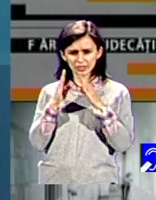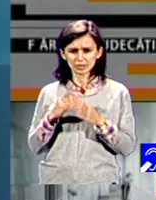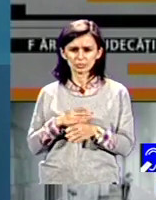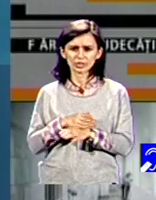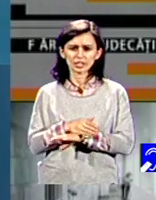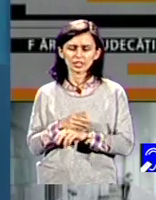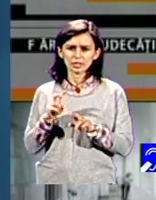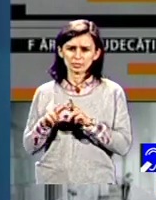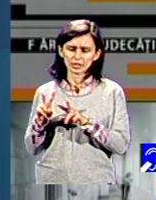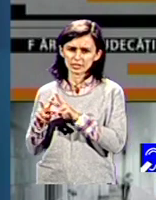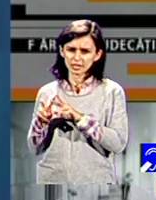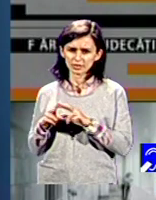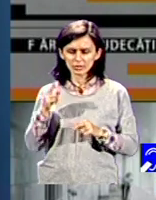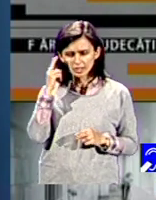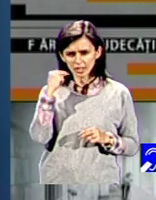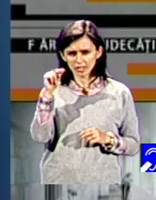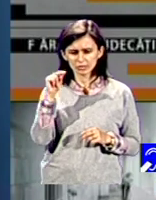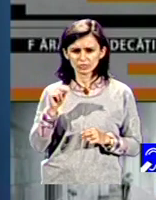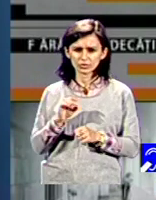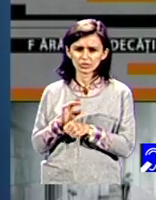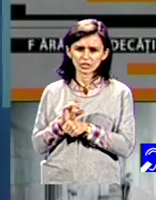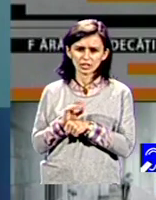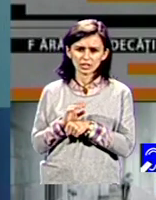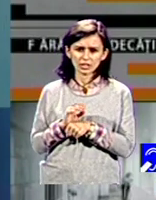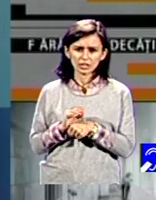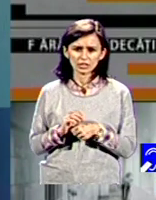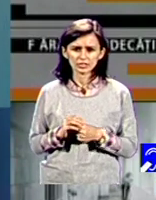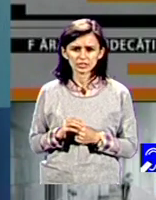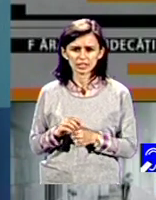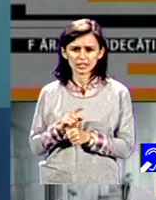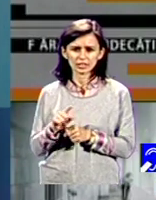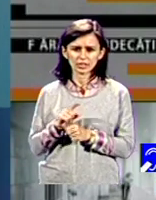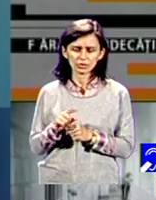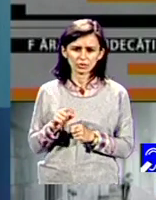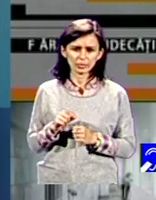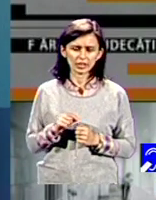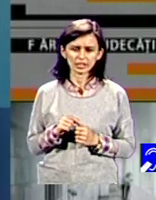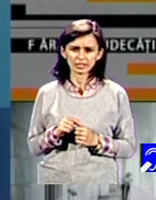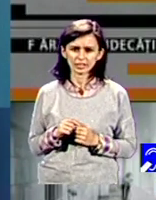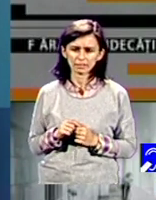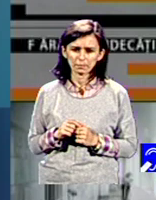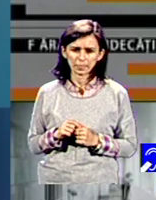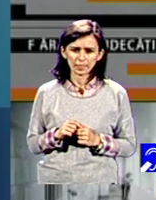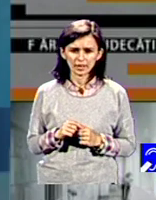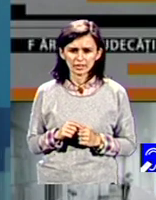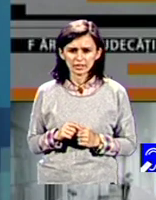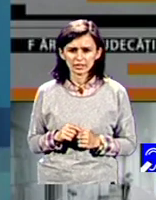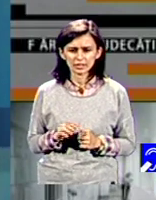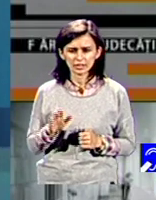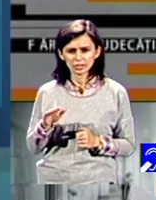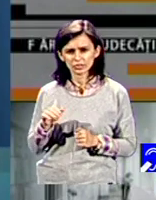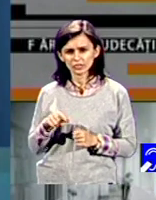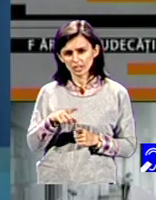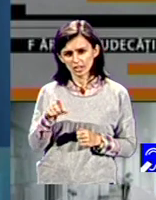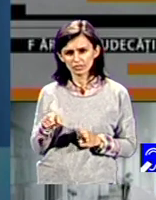saitul de anunturi si vanzari de obiecte vierme din din trei litere ca sa spunem asa ajunge la voi afla de această